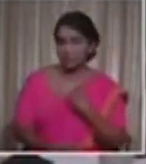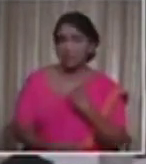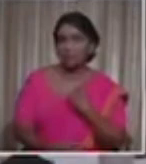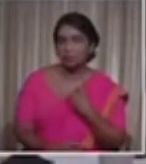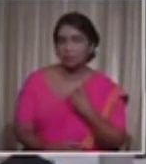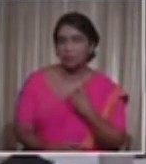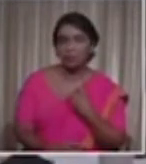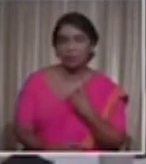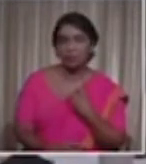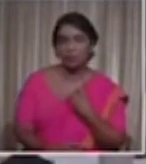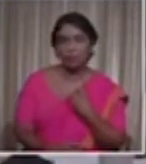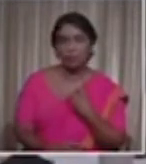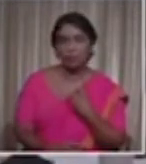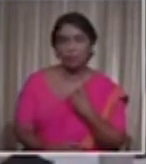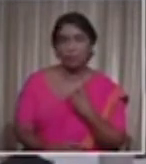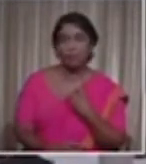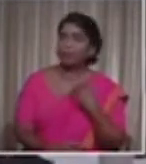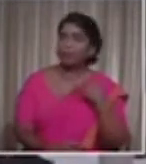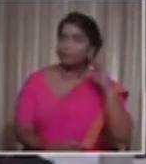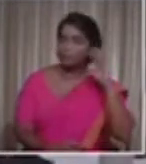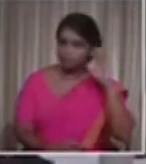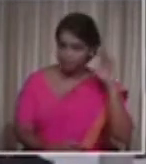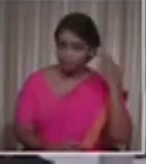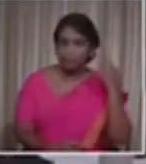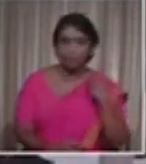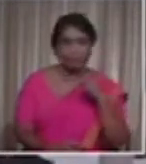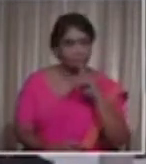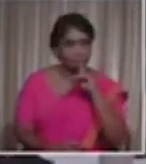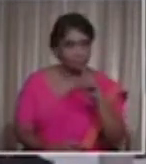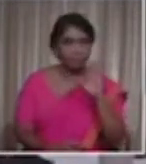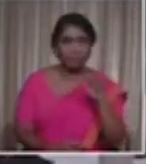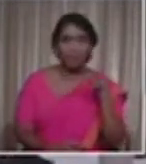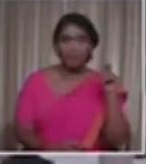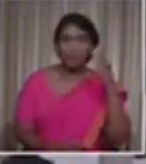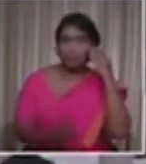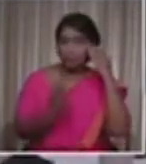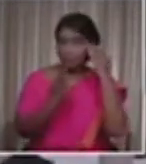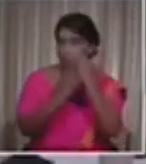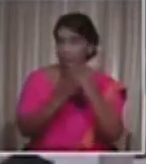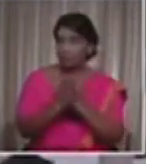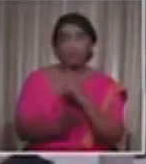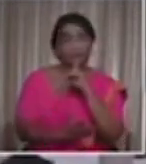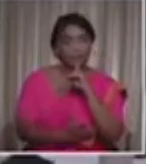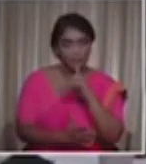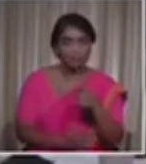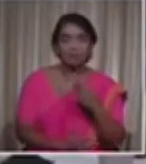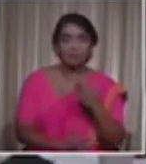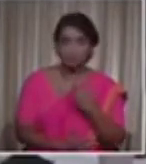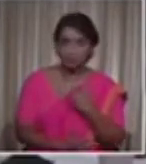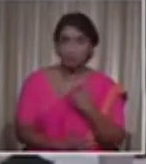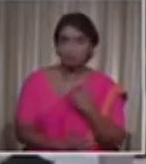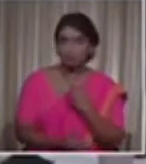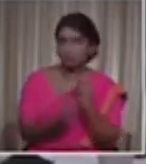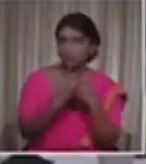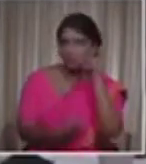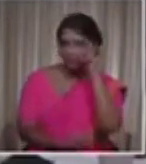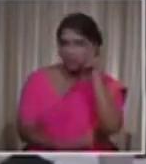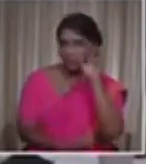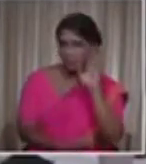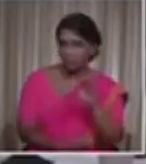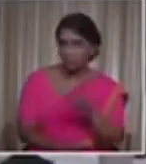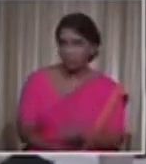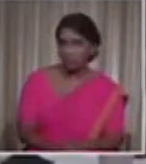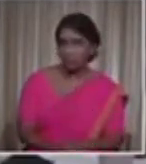මං ඒ වගේම විශේෂයෙන් කියන්න කැමති කරුණු කිව්වේ නිසා මම මේ ගැන මමත් විභාග කරලා බලන්නම්.